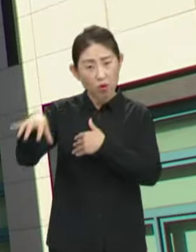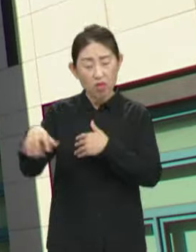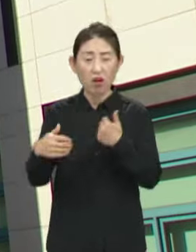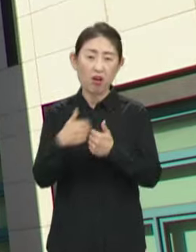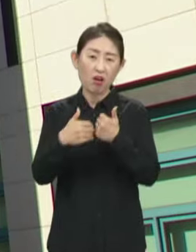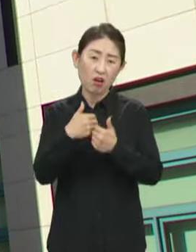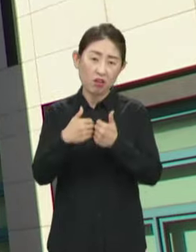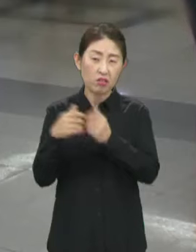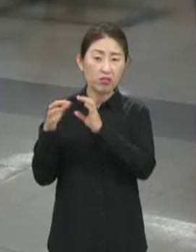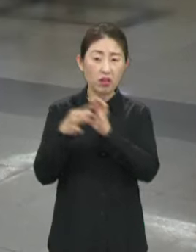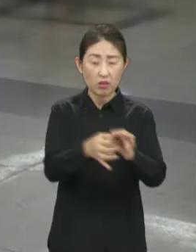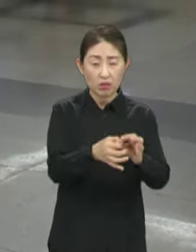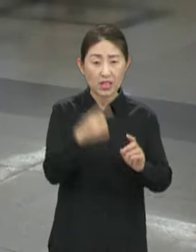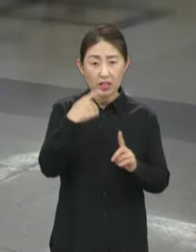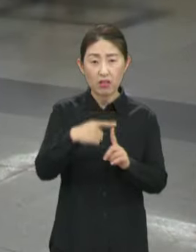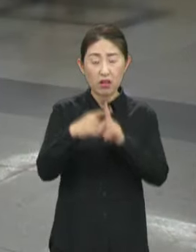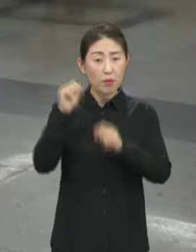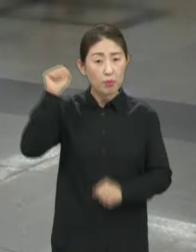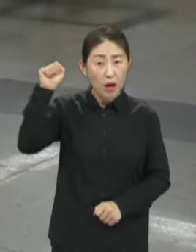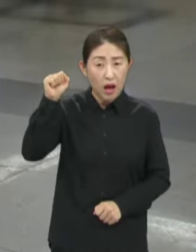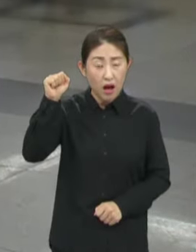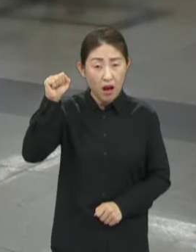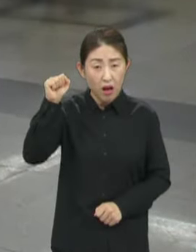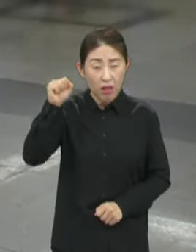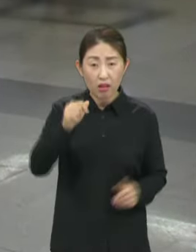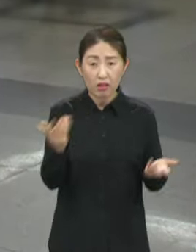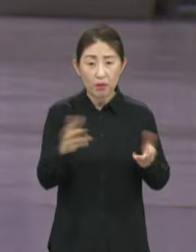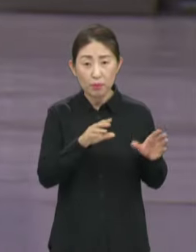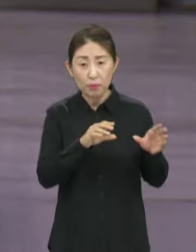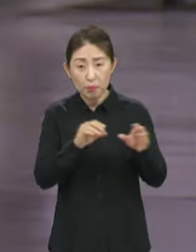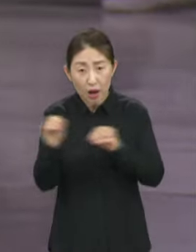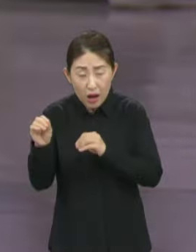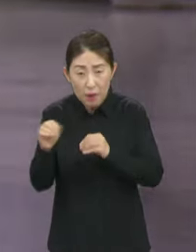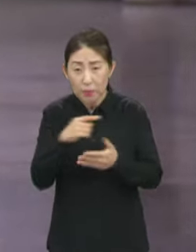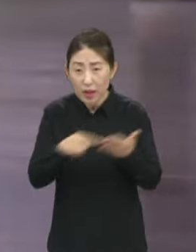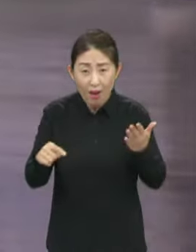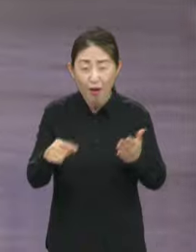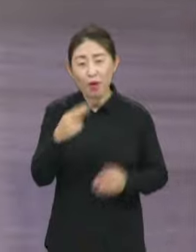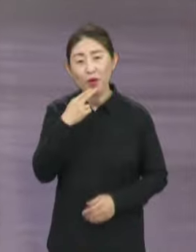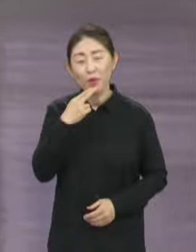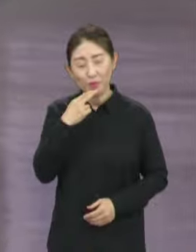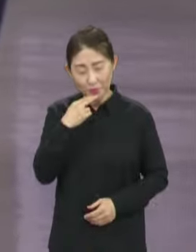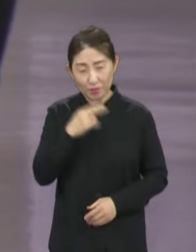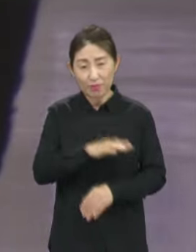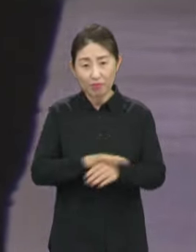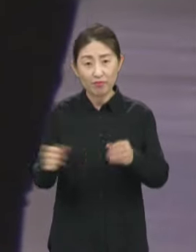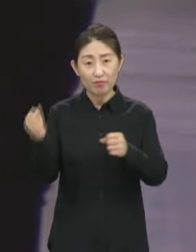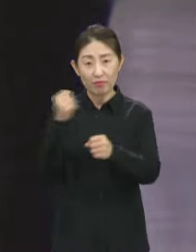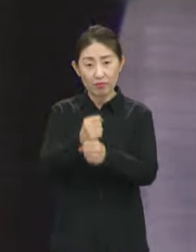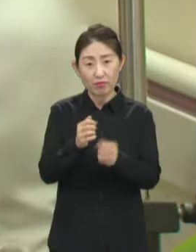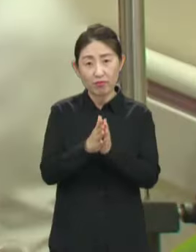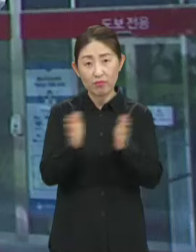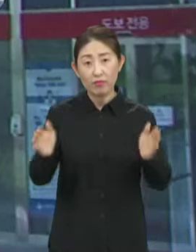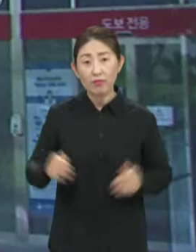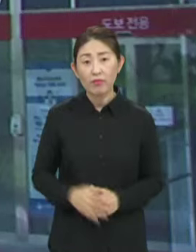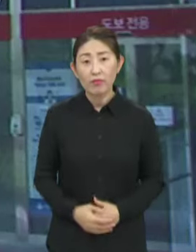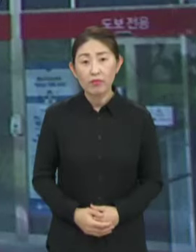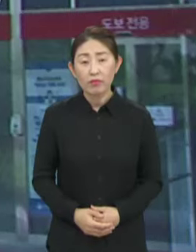상황에서 간호사 총파업으로 인해 불거졌던 지역 의료 공백 우려는 일단락됐습니다.